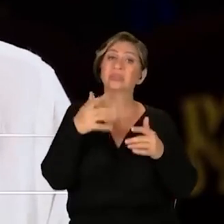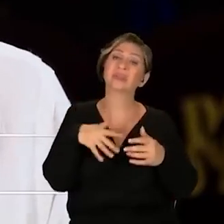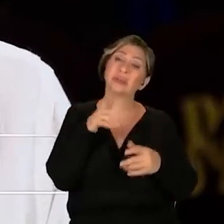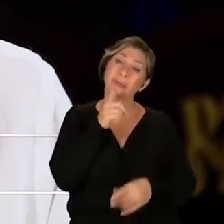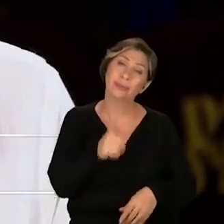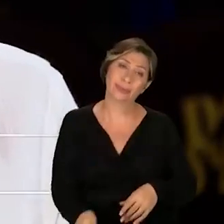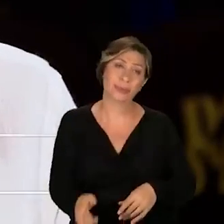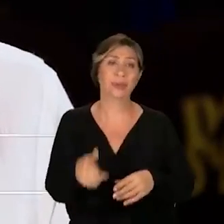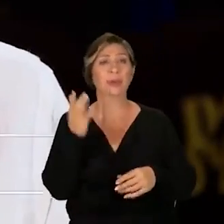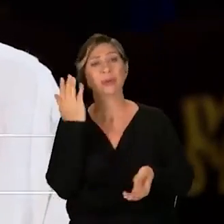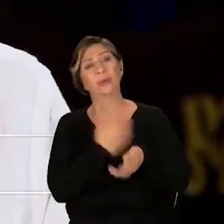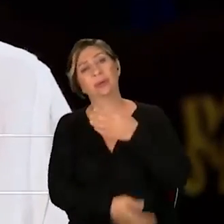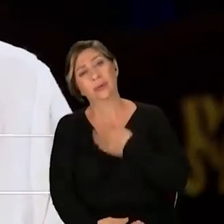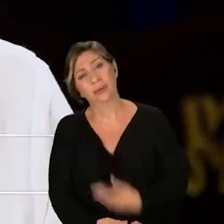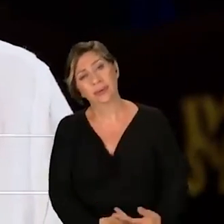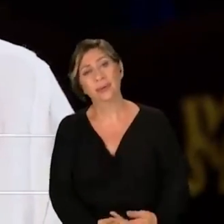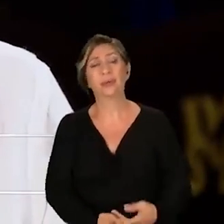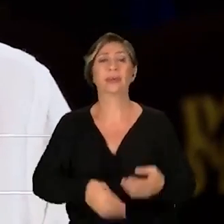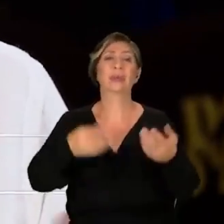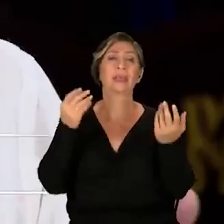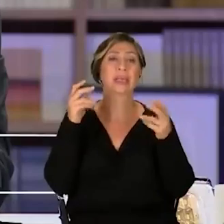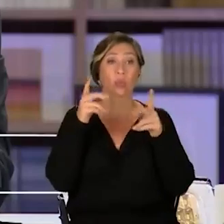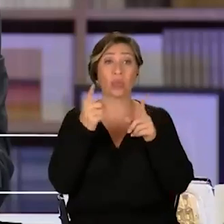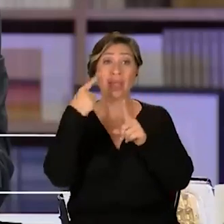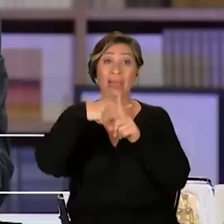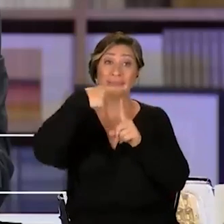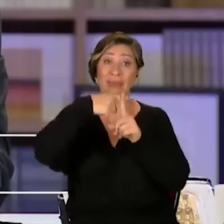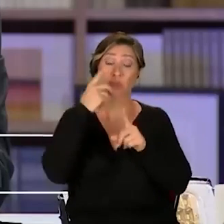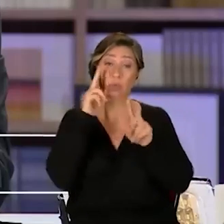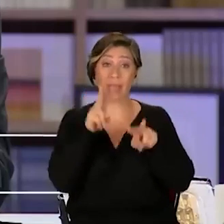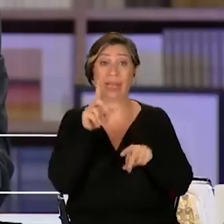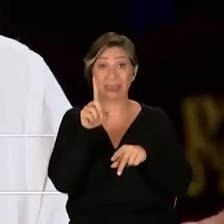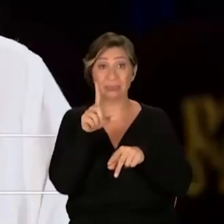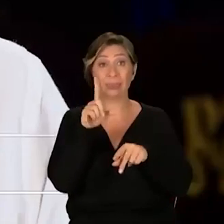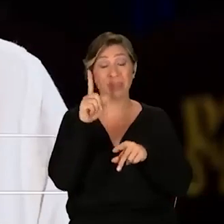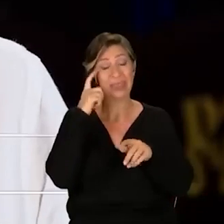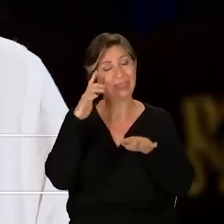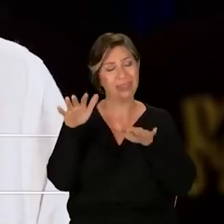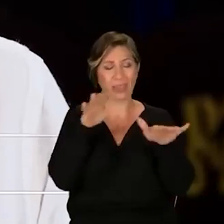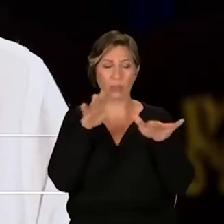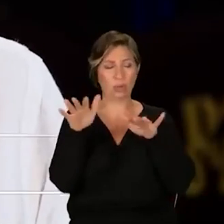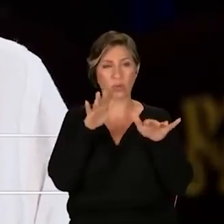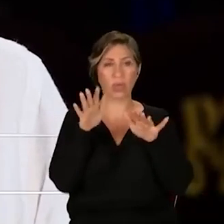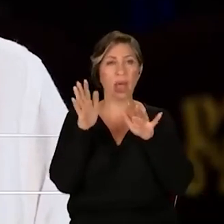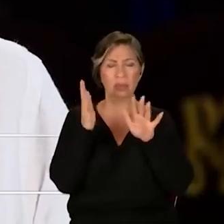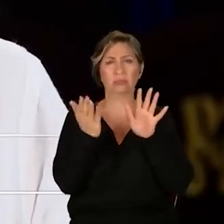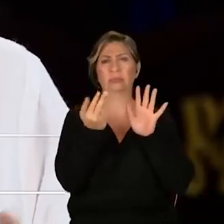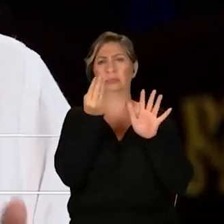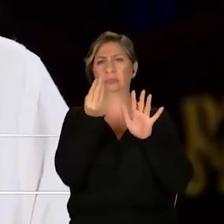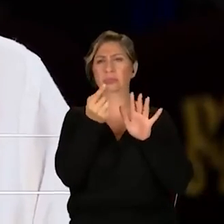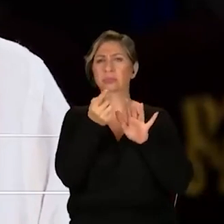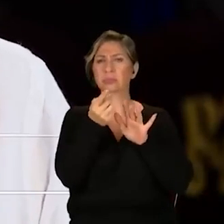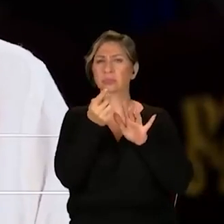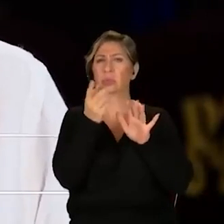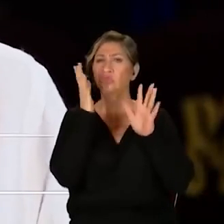istekleri yoktur, yorgundurlar. Onu da ikaret etmek lazım. Ya da depresyonla karşı karşıya geldiğimizde,